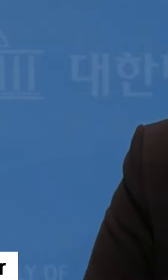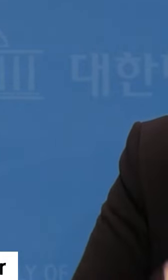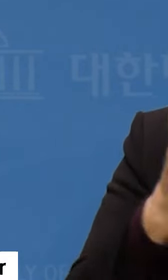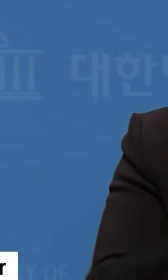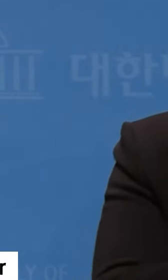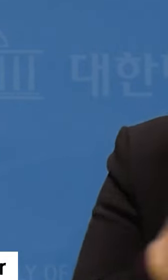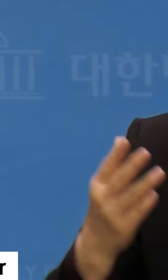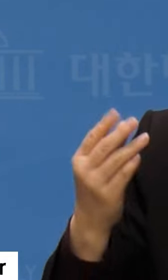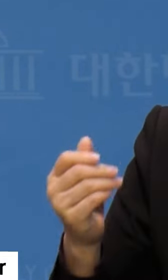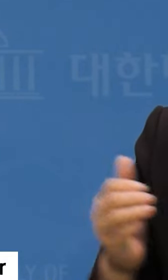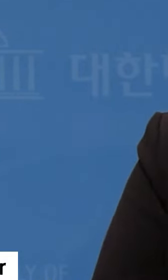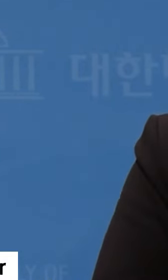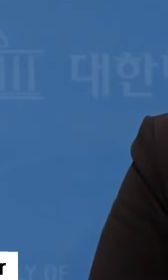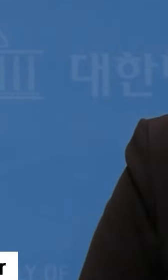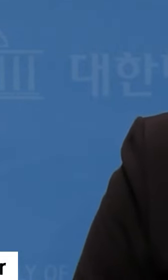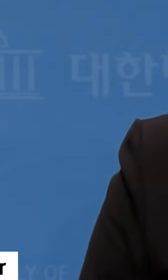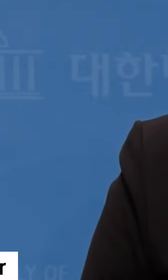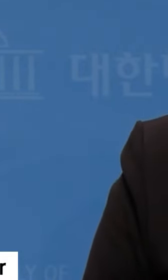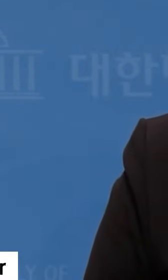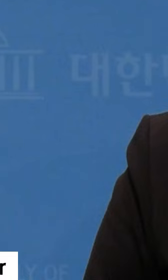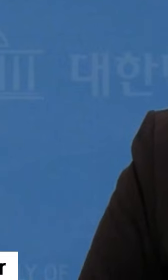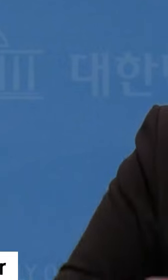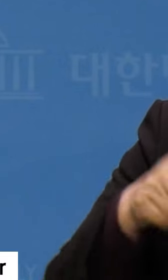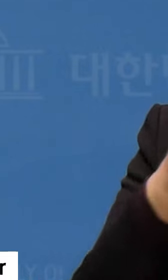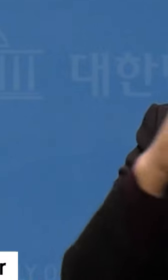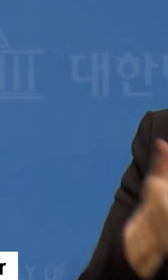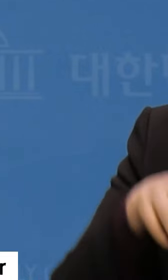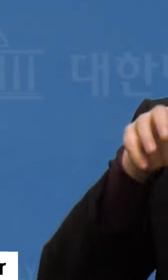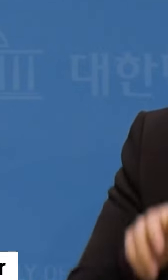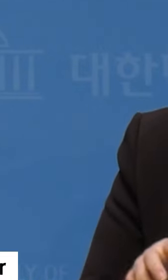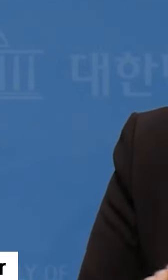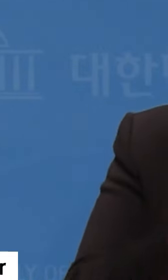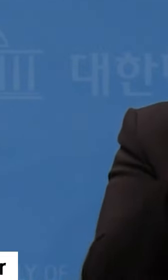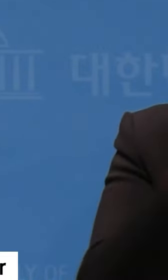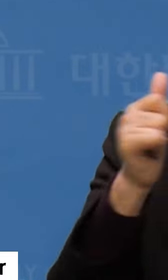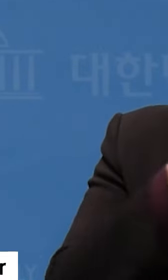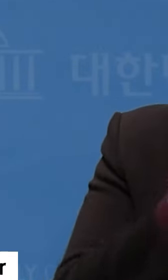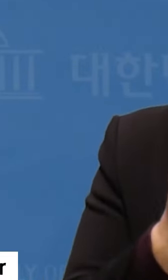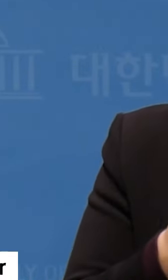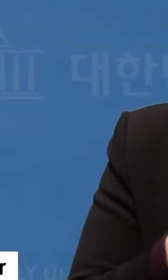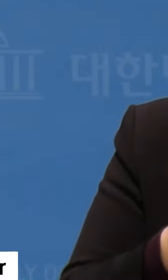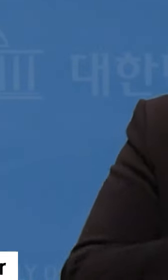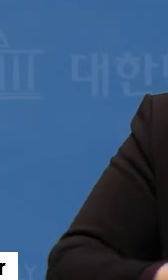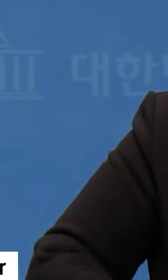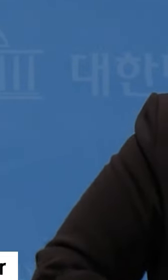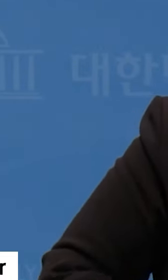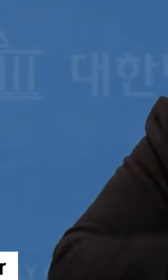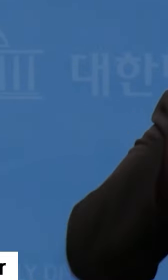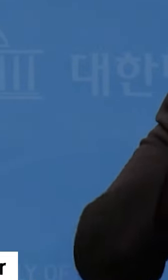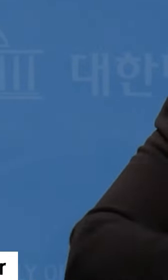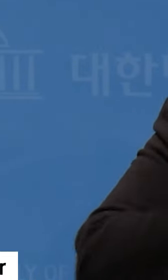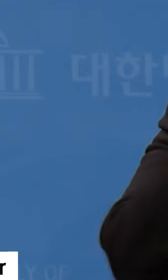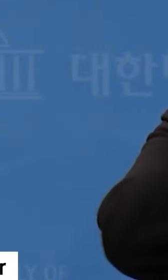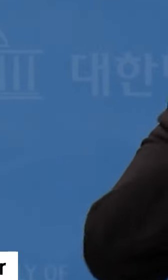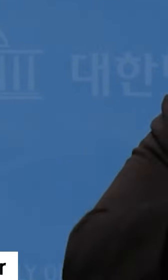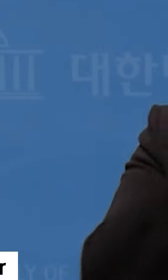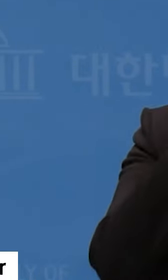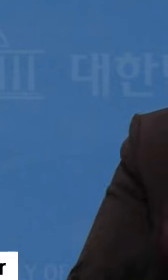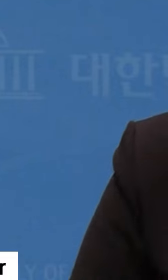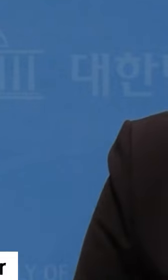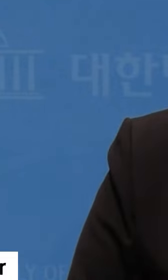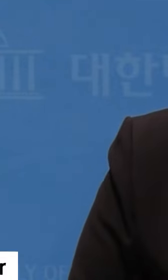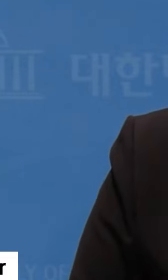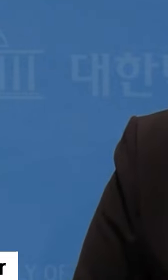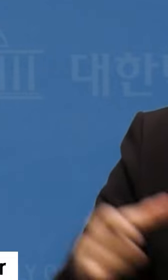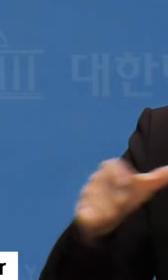준비가 되어 있습니다. 동탄에는 주민들이 원하시는 숙원사업들이 많이 있습니다. 저는